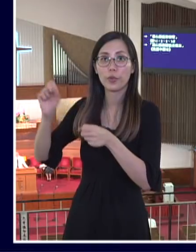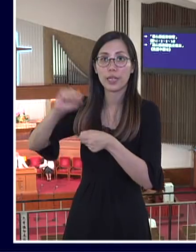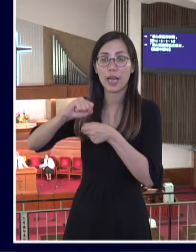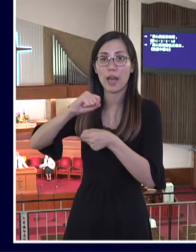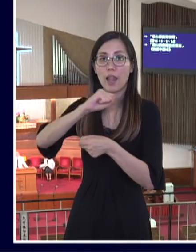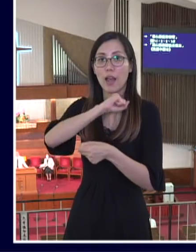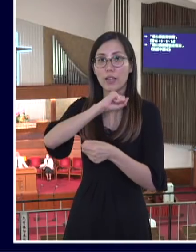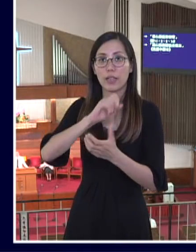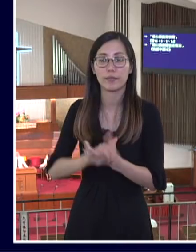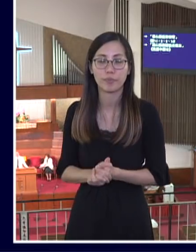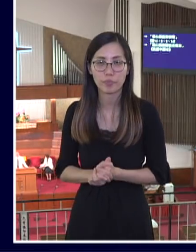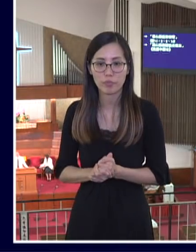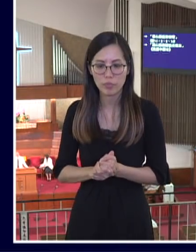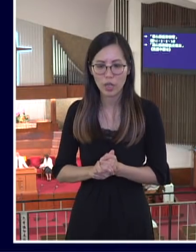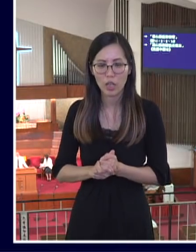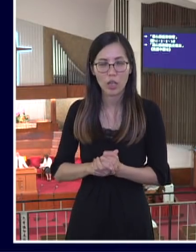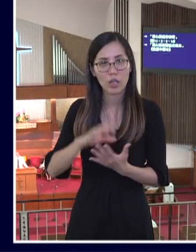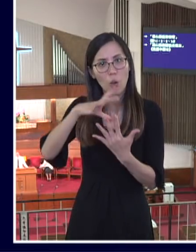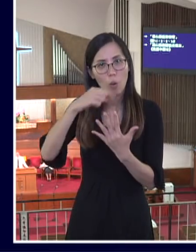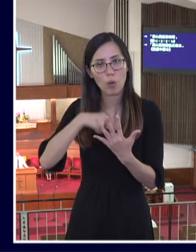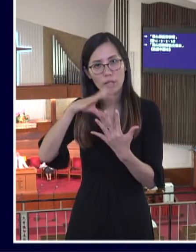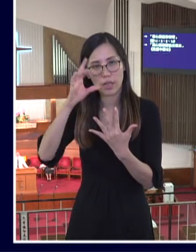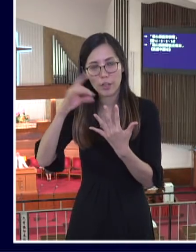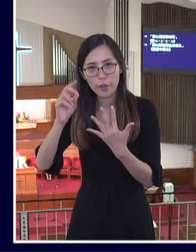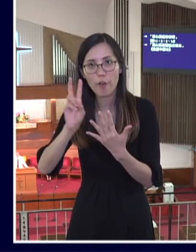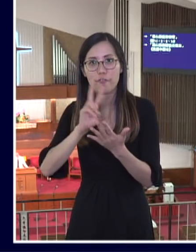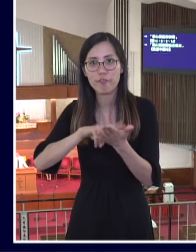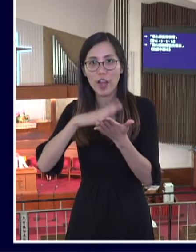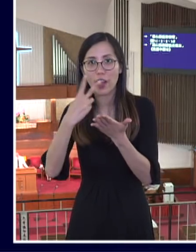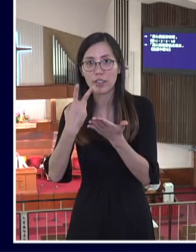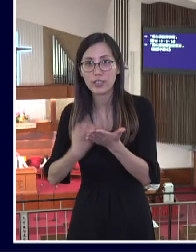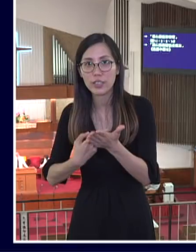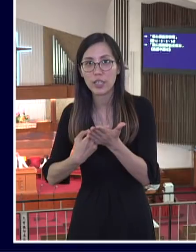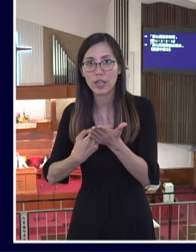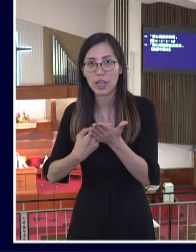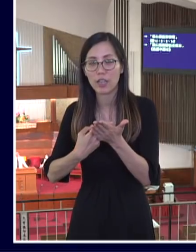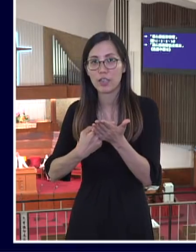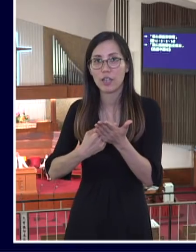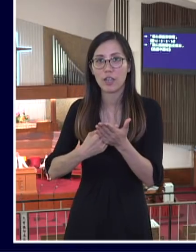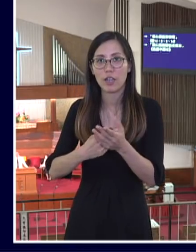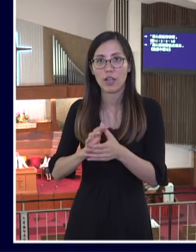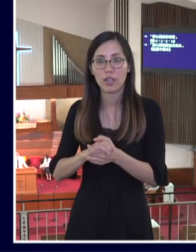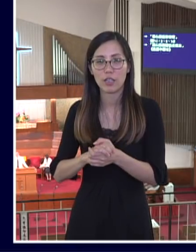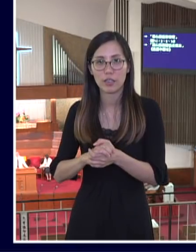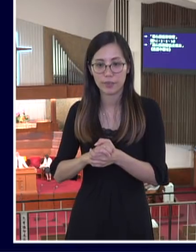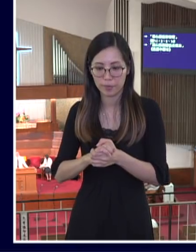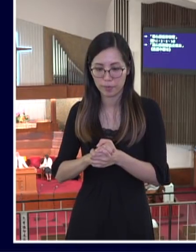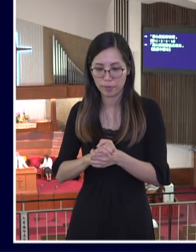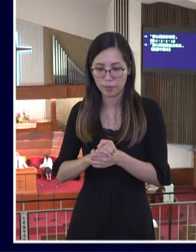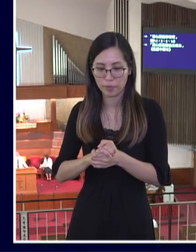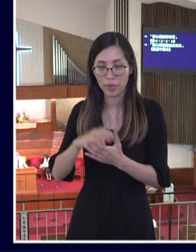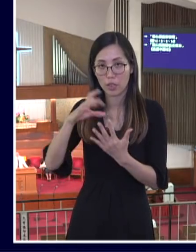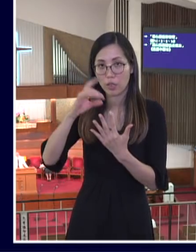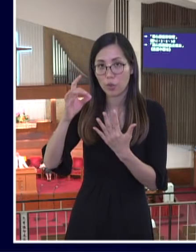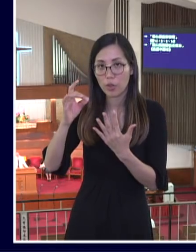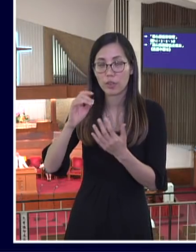中译本，他的翻译就有都几多不同啦。其实最重要就是去